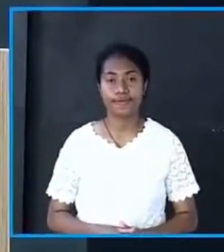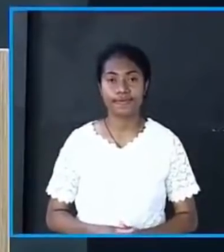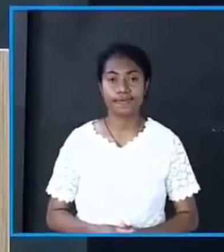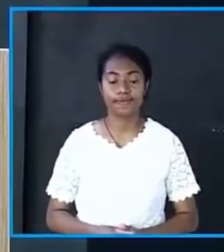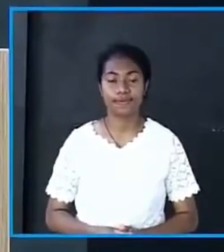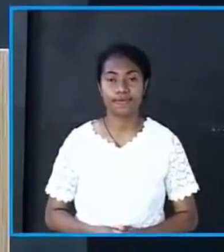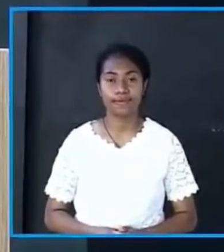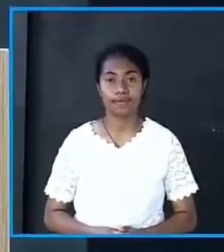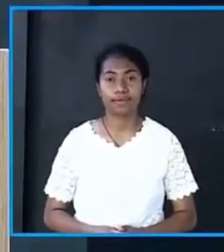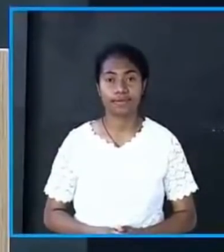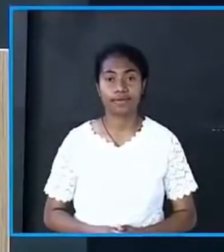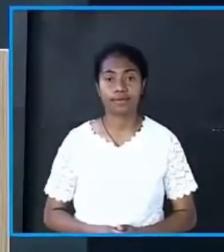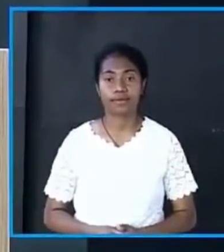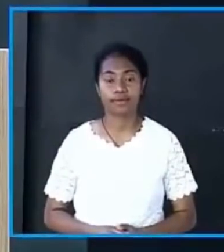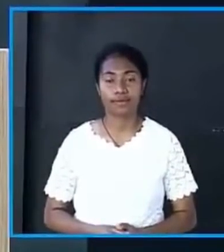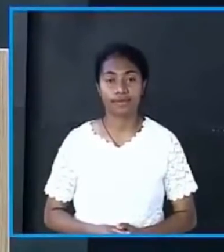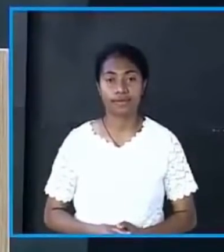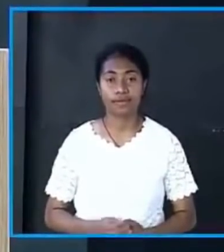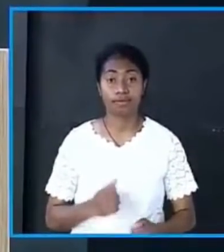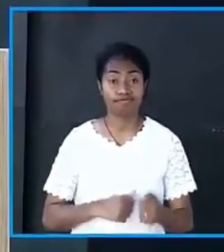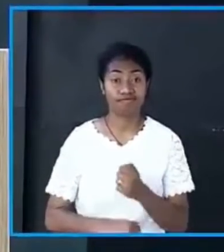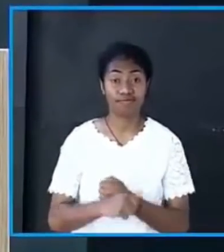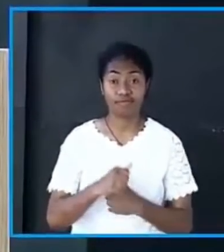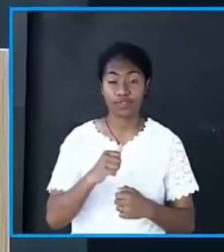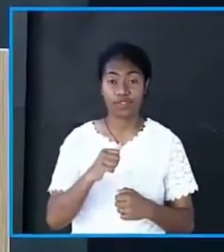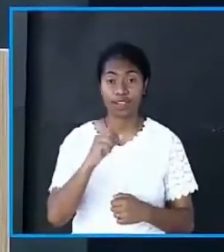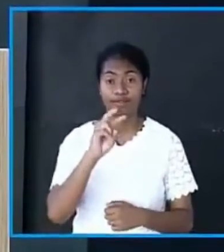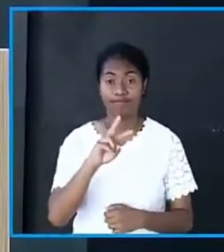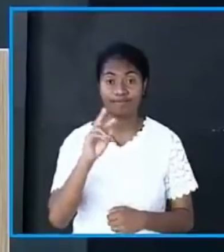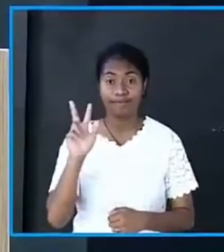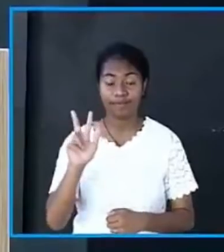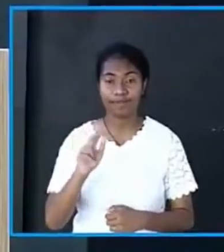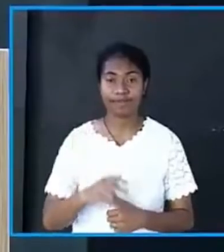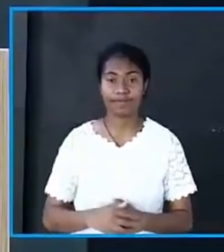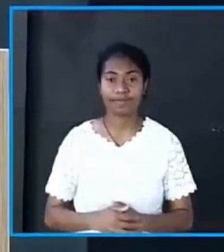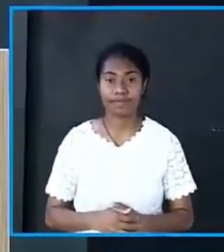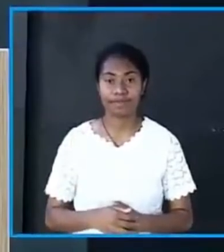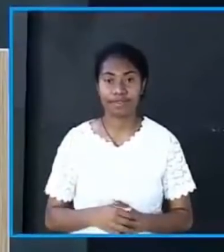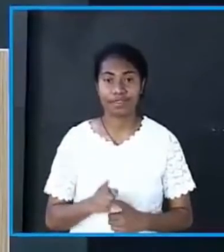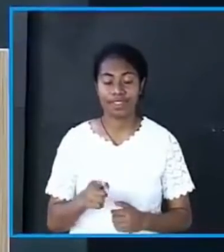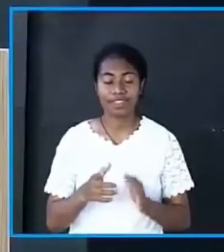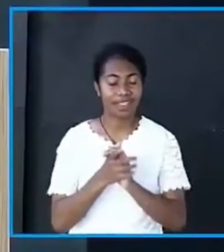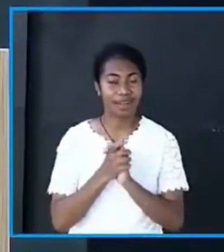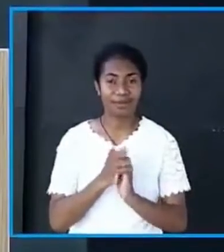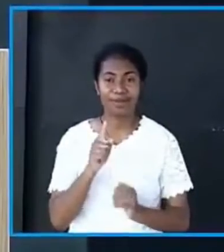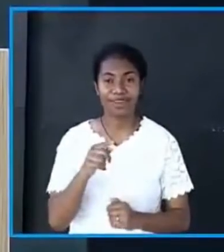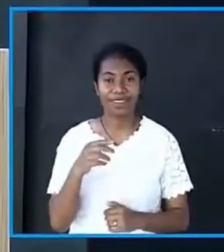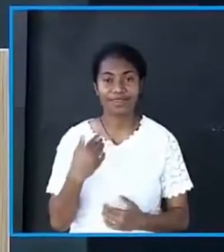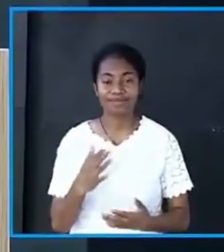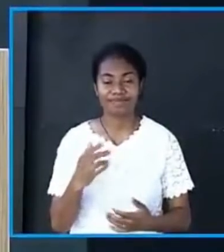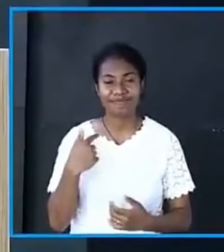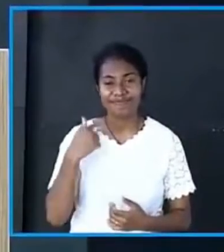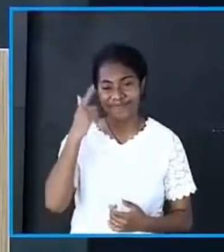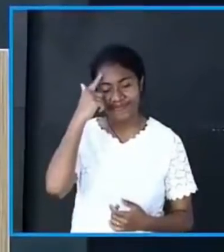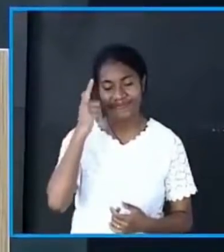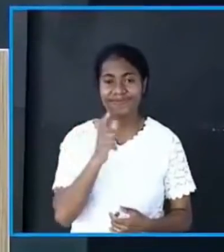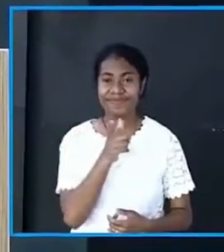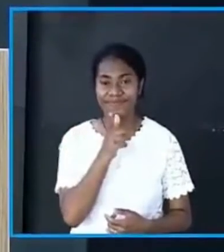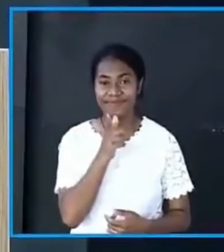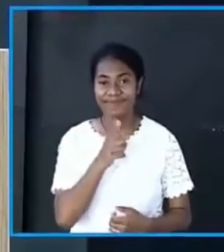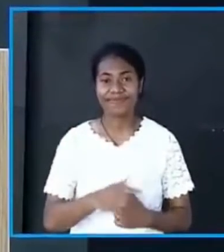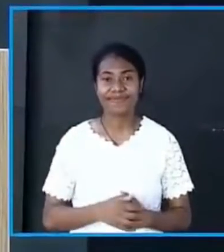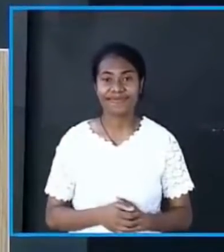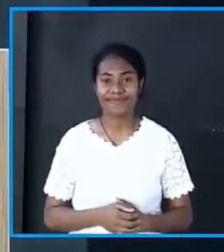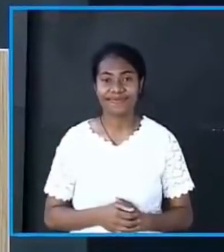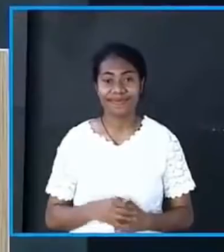karena itu yang makan tidak berdoa Hai itu tidak beda dengan binatang itu ya atau